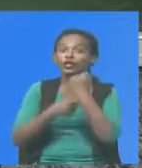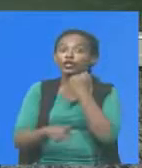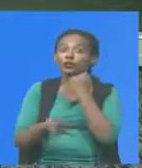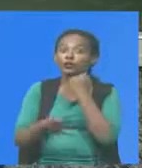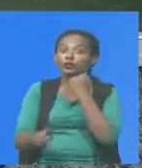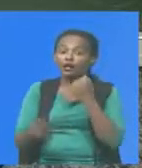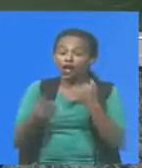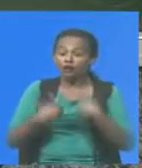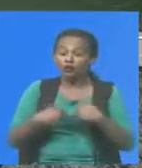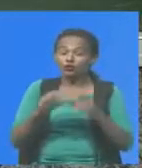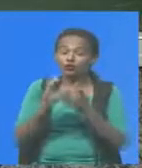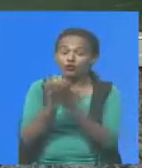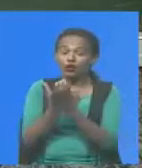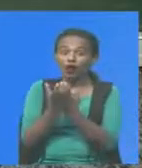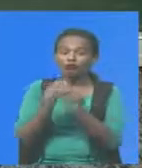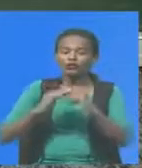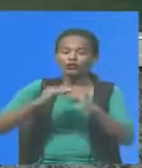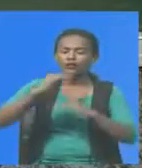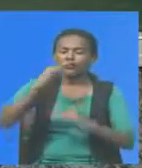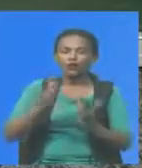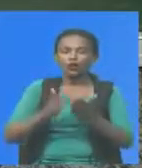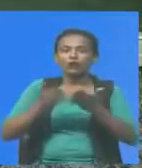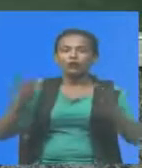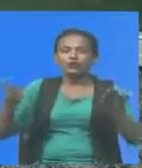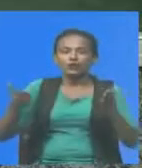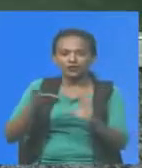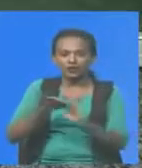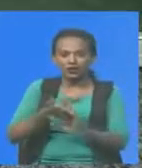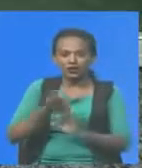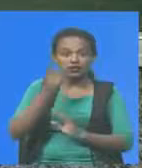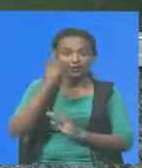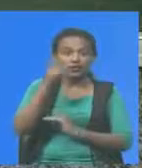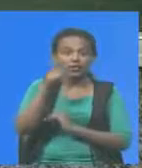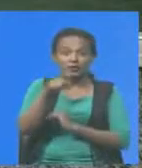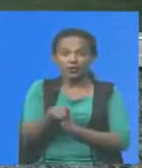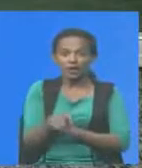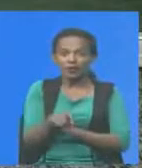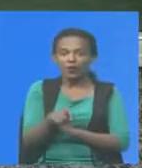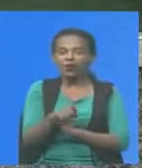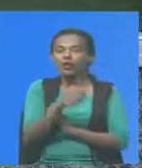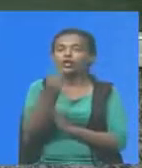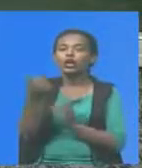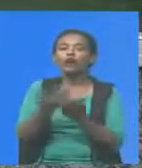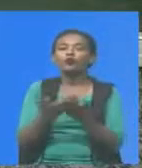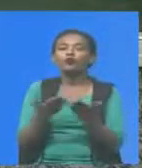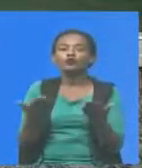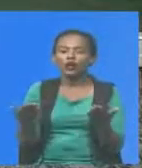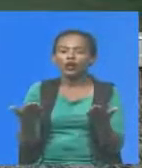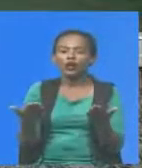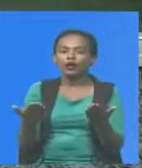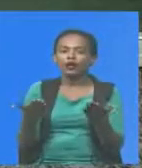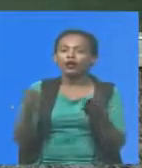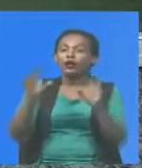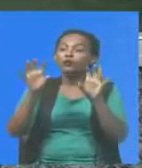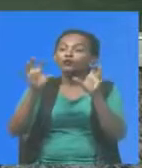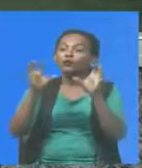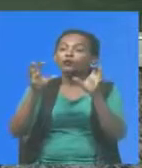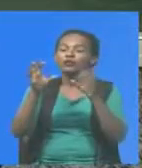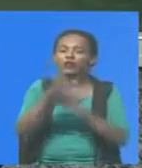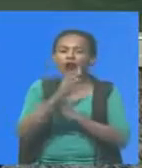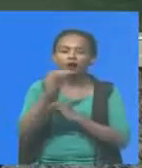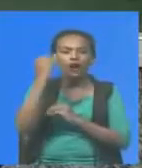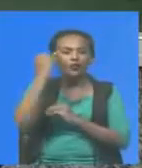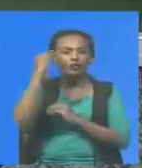ምህዳሩን ይበልጥ ከማስፋት አንጻር ሊታይ የሚገባው ሌላው ጉዳይ ከሚዲያና